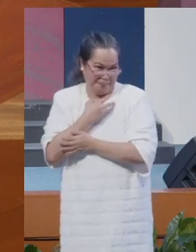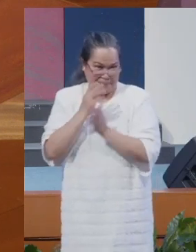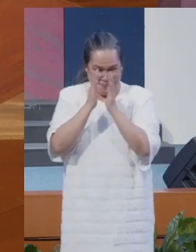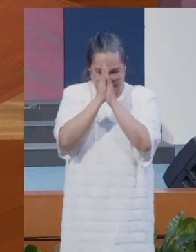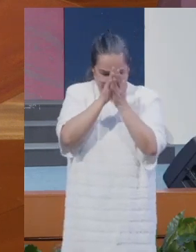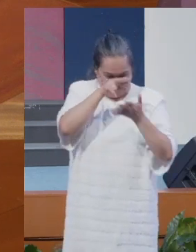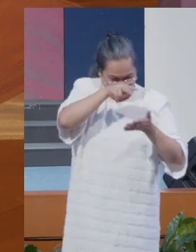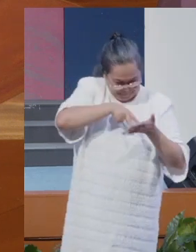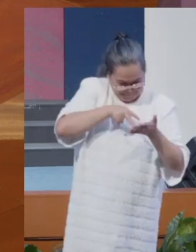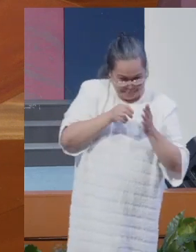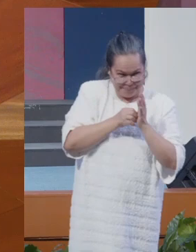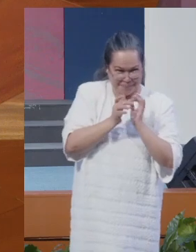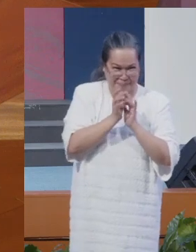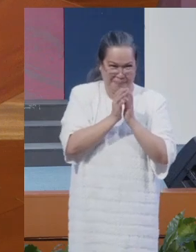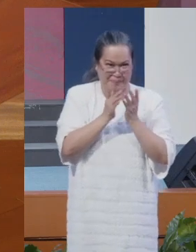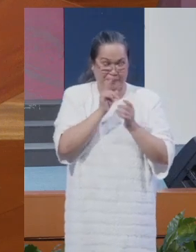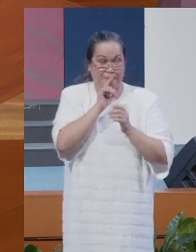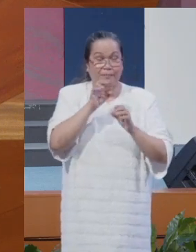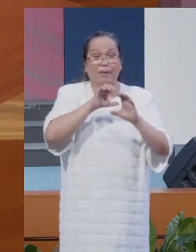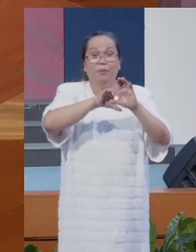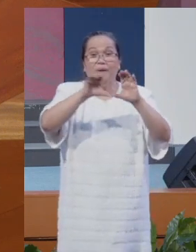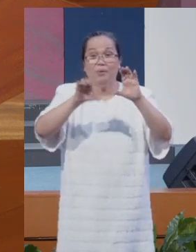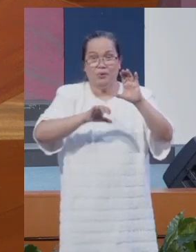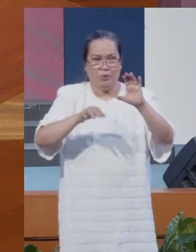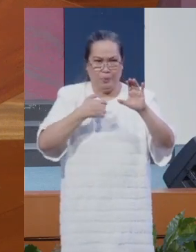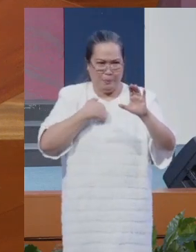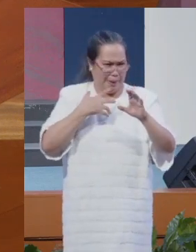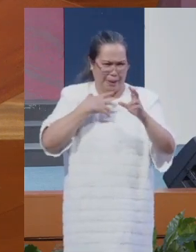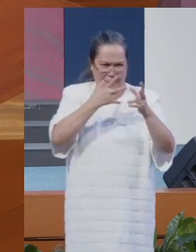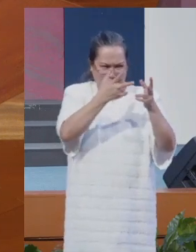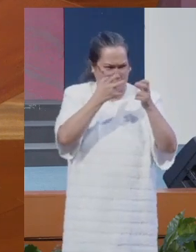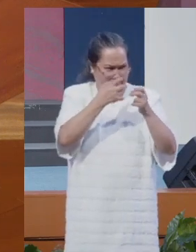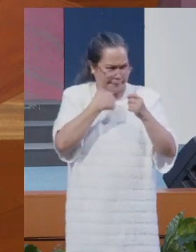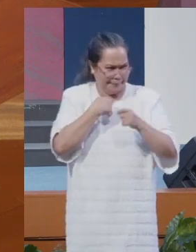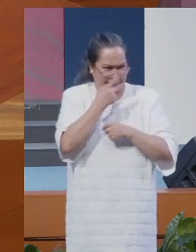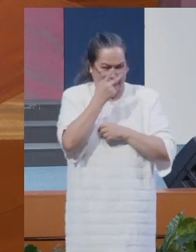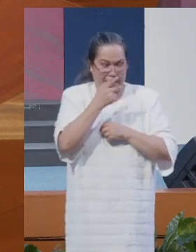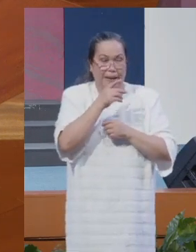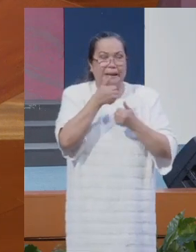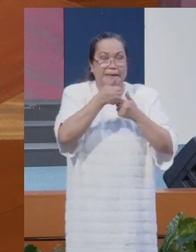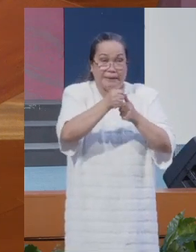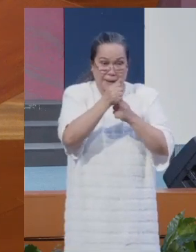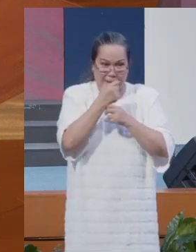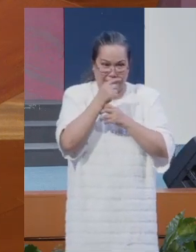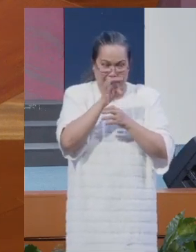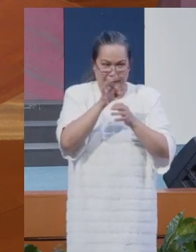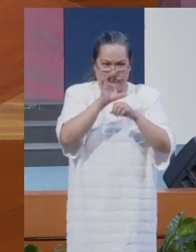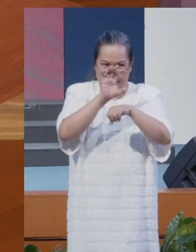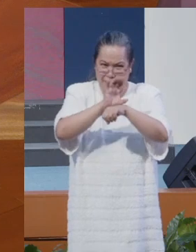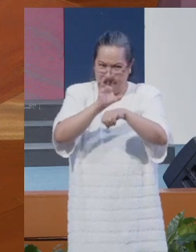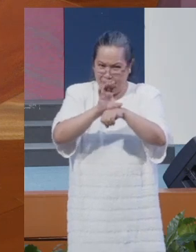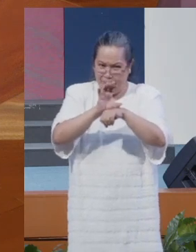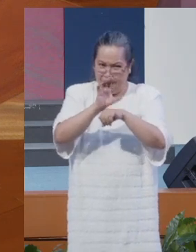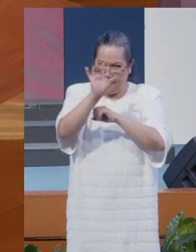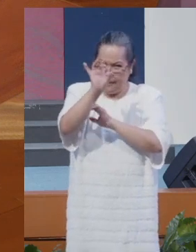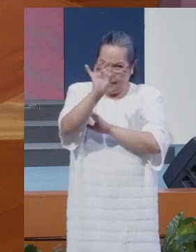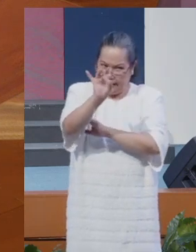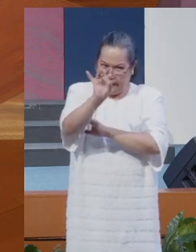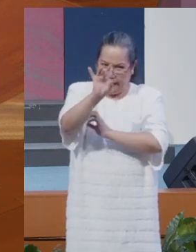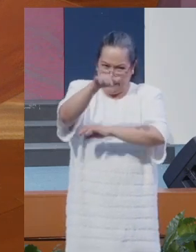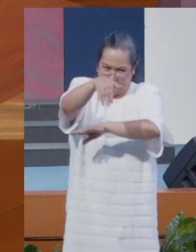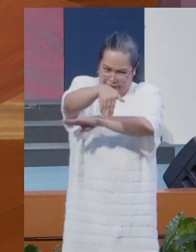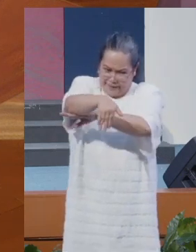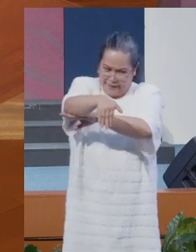fasting week. February 5 to 9. At tayo po ay mananalangin bilang isang church. 8 p.m. every